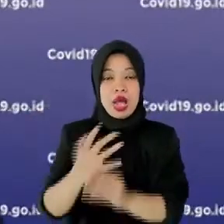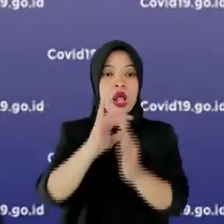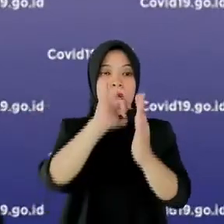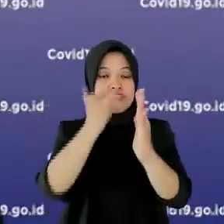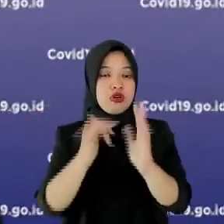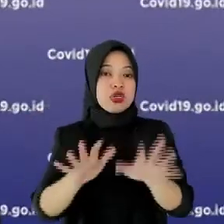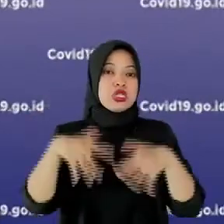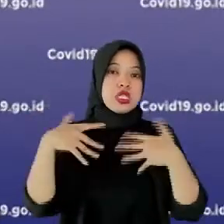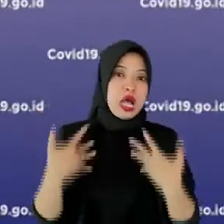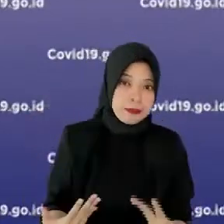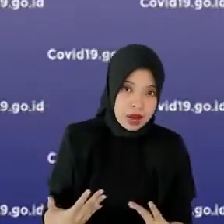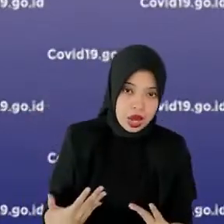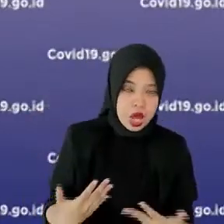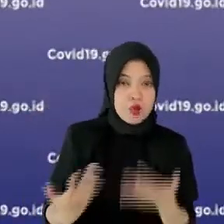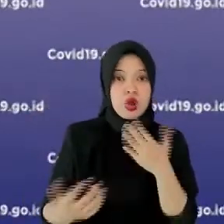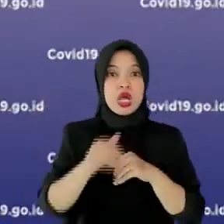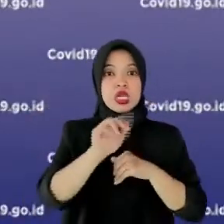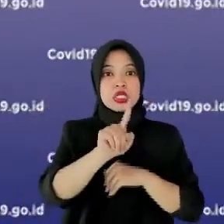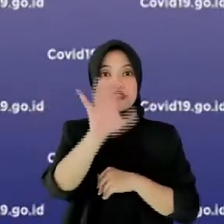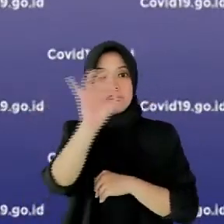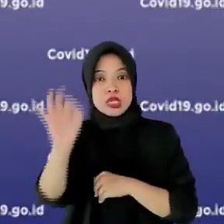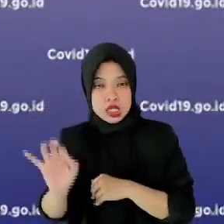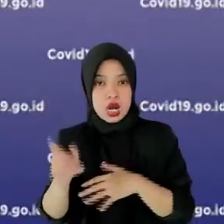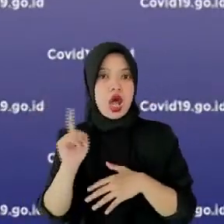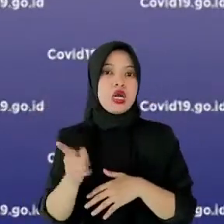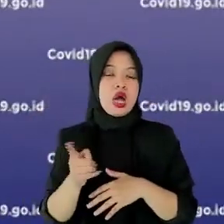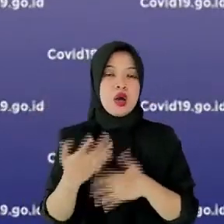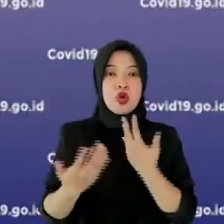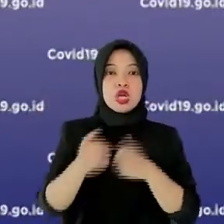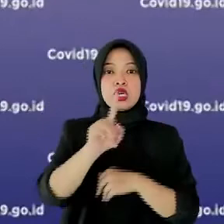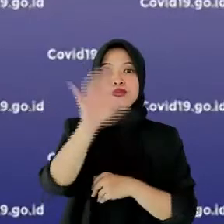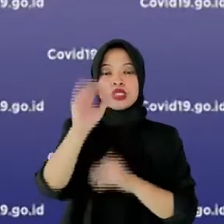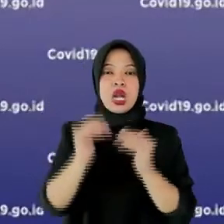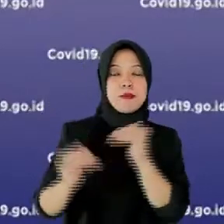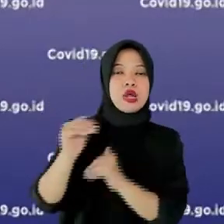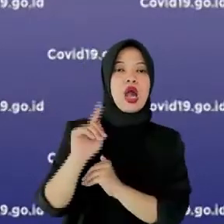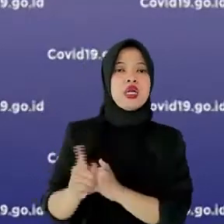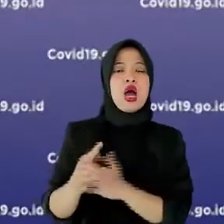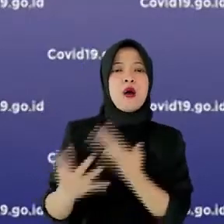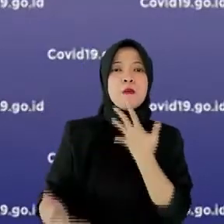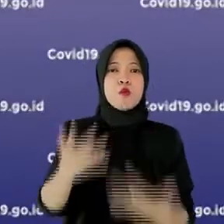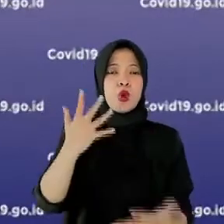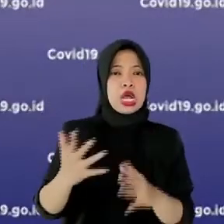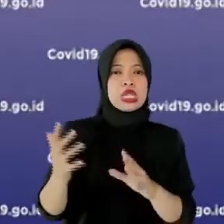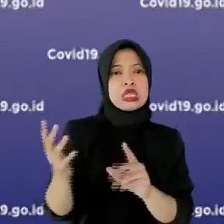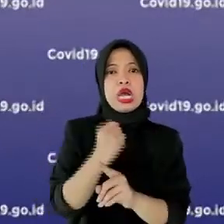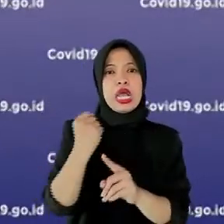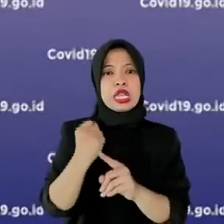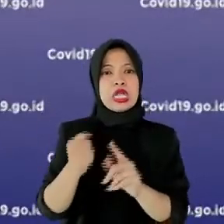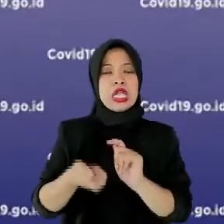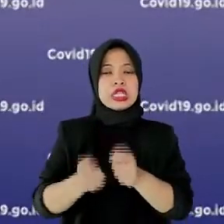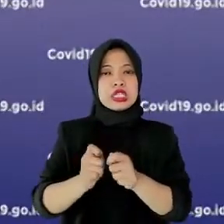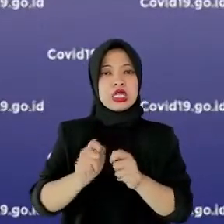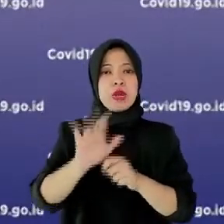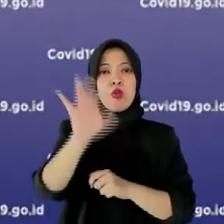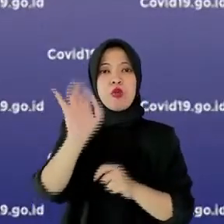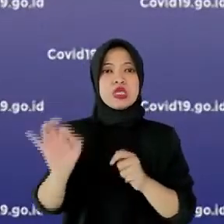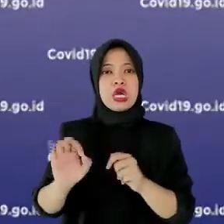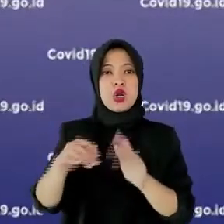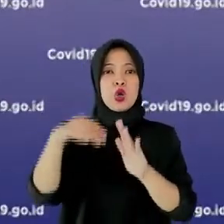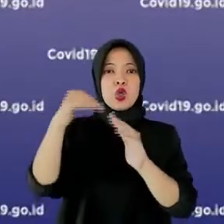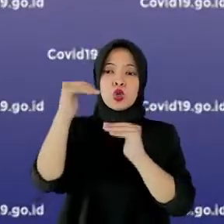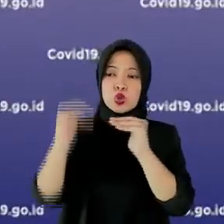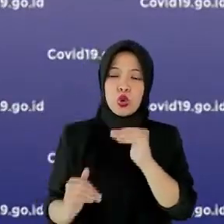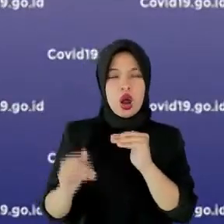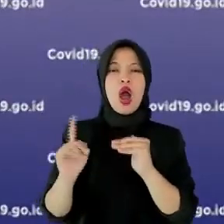bagaimana capaiannya. Ada yang bisa mencapai 100%, ada yang bisa lebih dari 100%, ada juga yang mungkin capaiannya masih kurang dari 50%. Itu